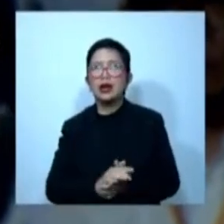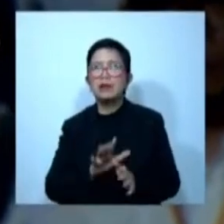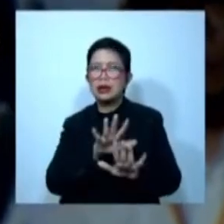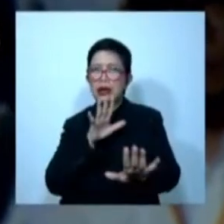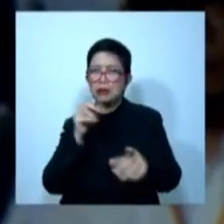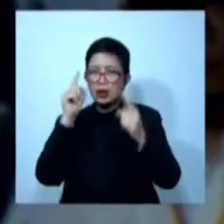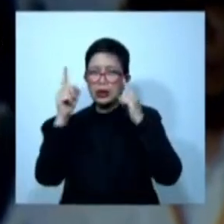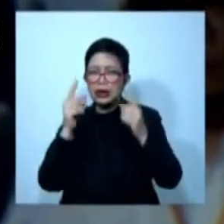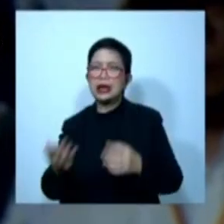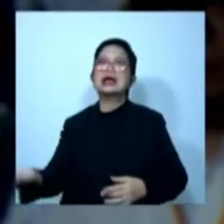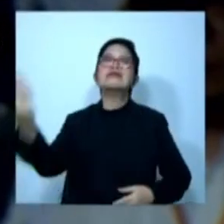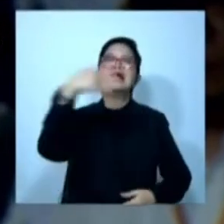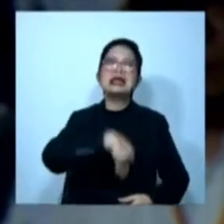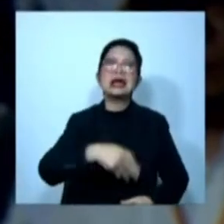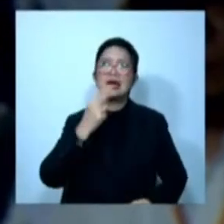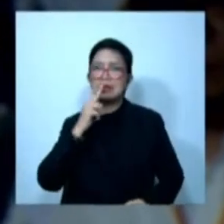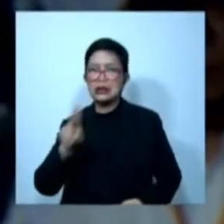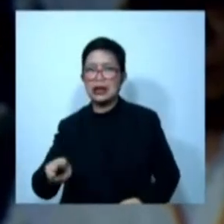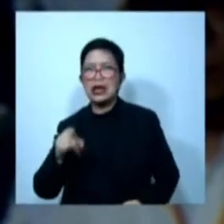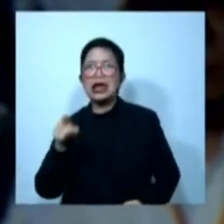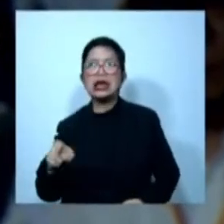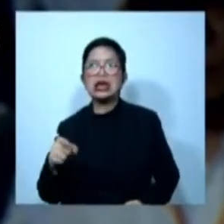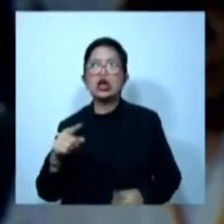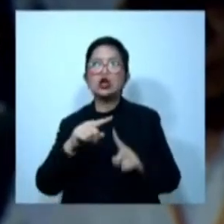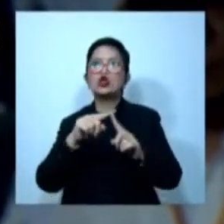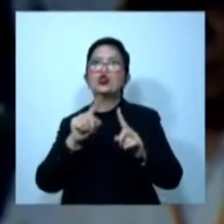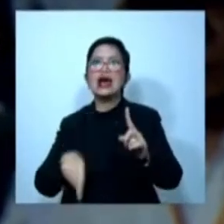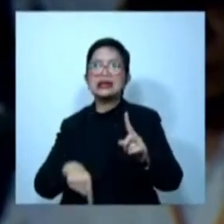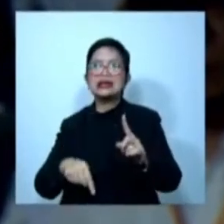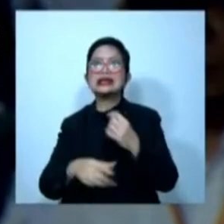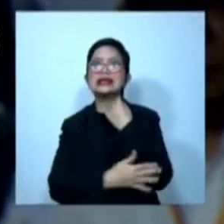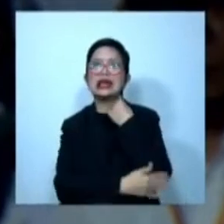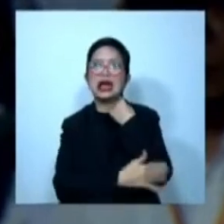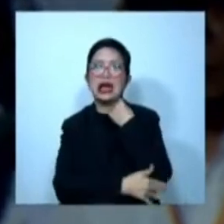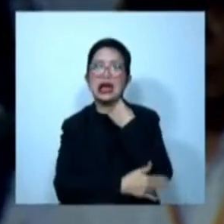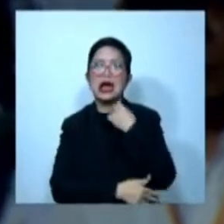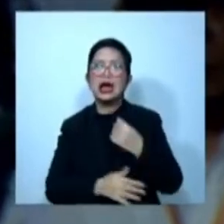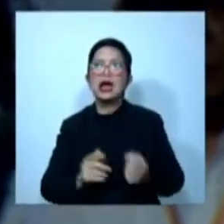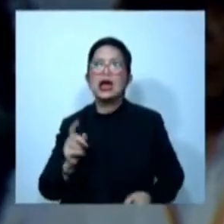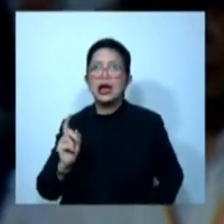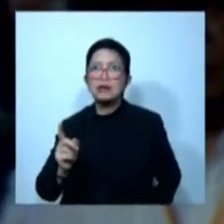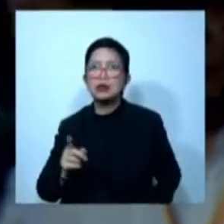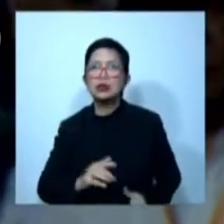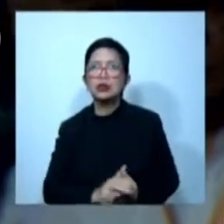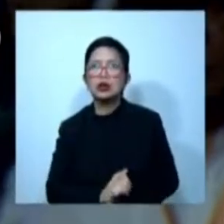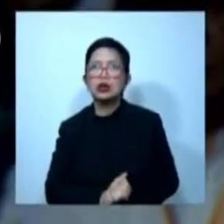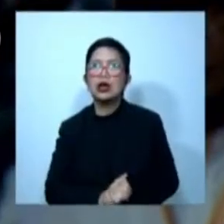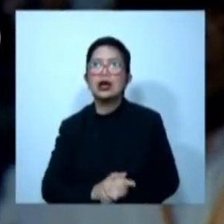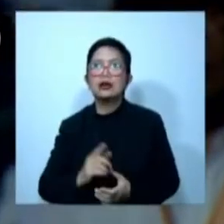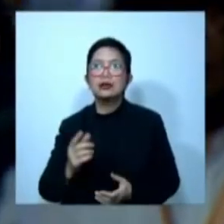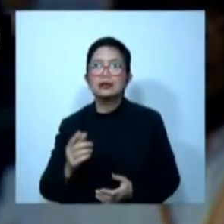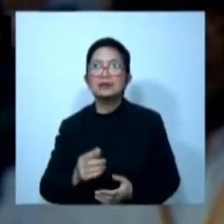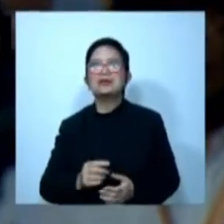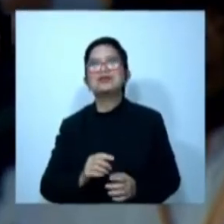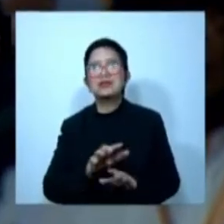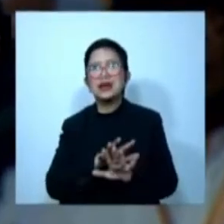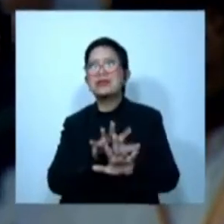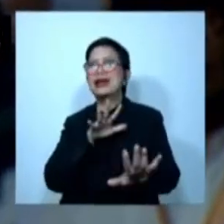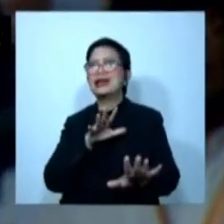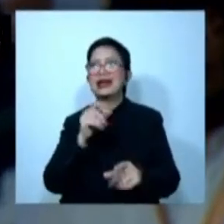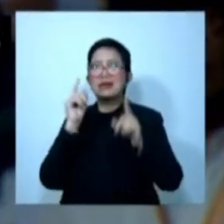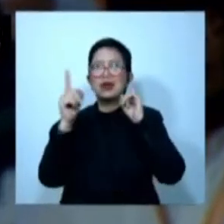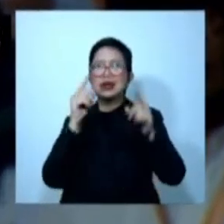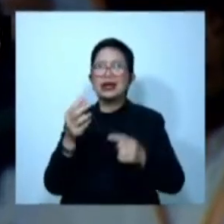kepercayaan. Tapi di sini ada peran negara. Menurut saya salah satu masalah yang mendasar, partai politik ini memerlukan biaya. Dan